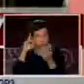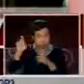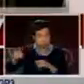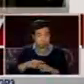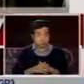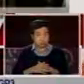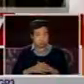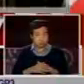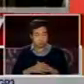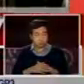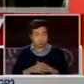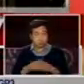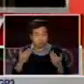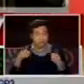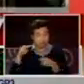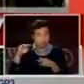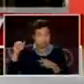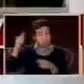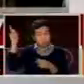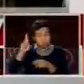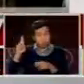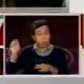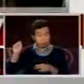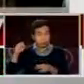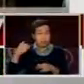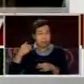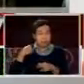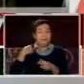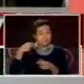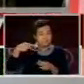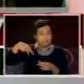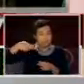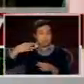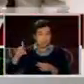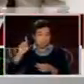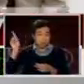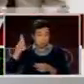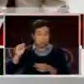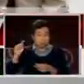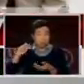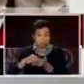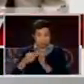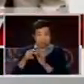May master's pa sa Harvard? May doctorate pa sa UST? Ganun kaya siya katanga?